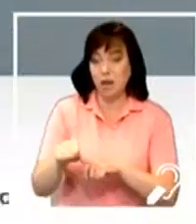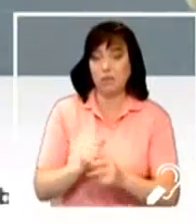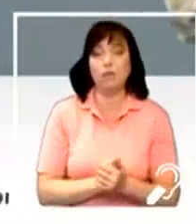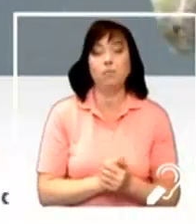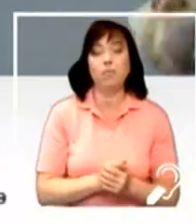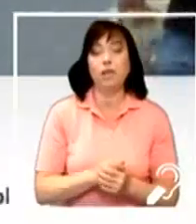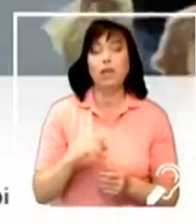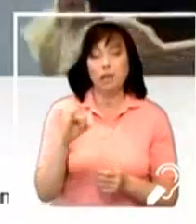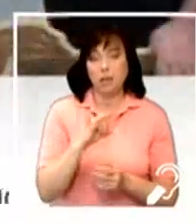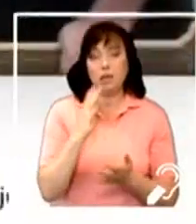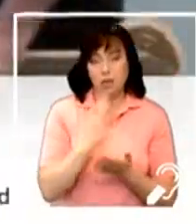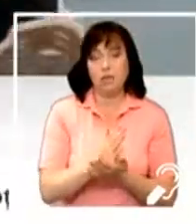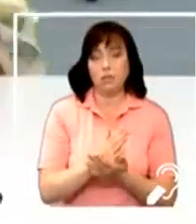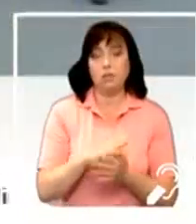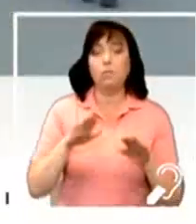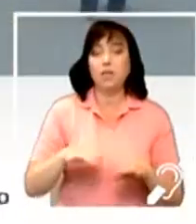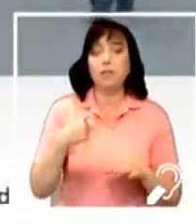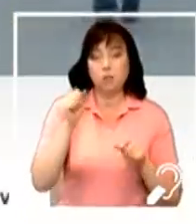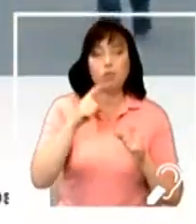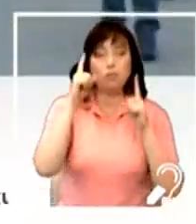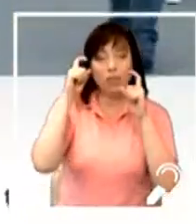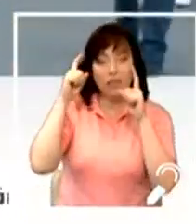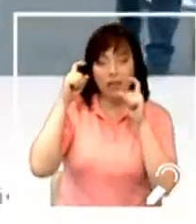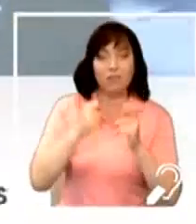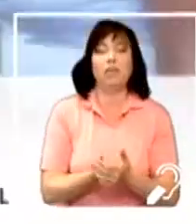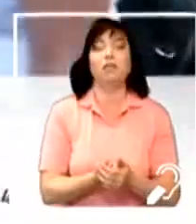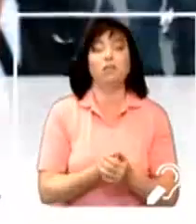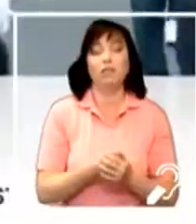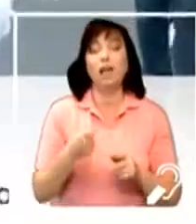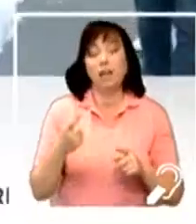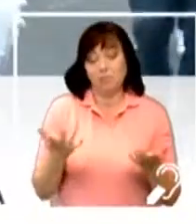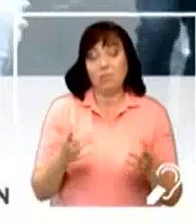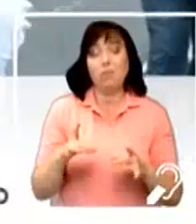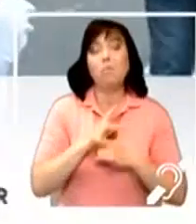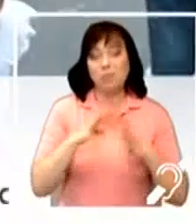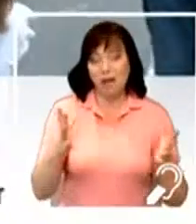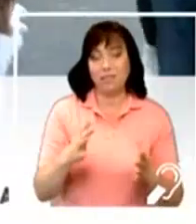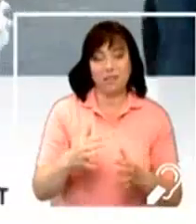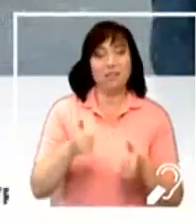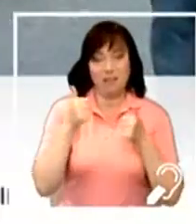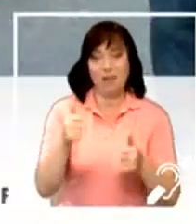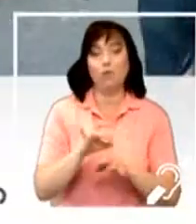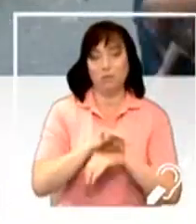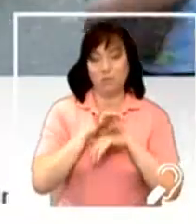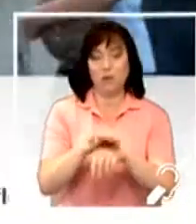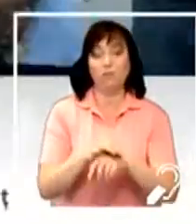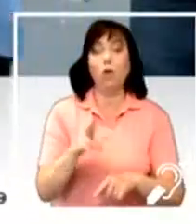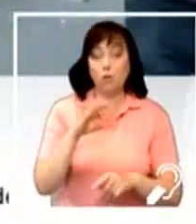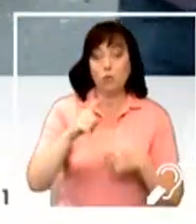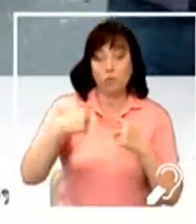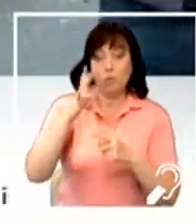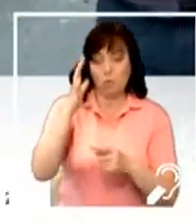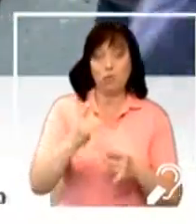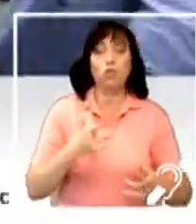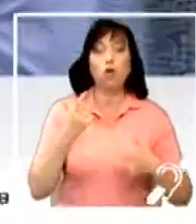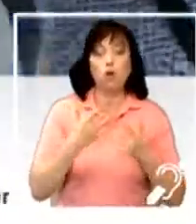Sunt și zone unde puteți face fotografii, așa că sărbătoarea este asigurată. Dar urmează un concert de